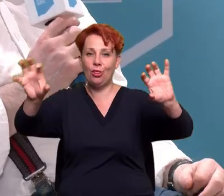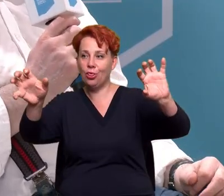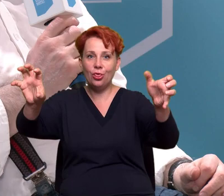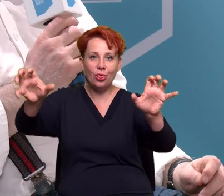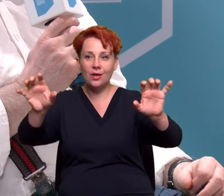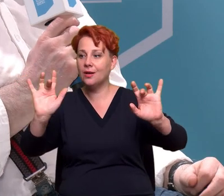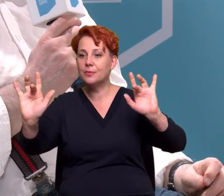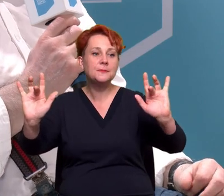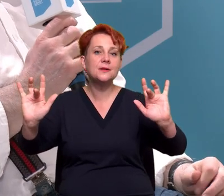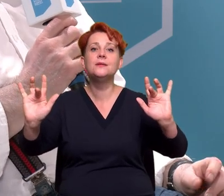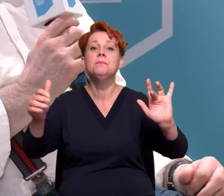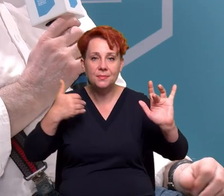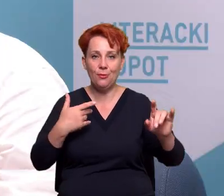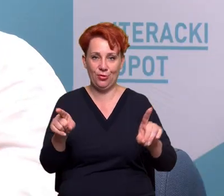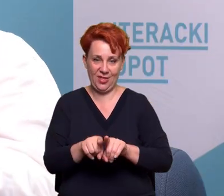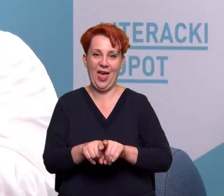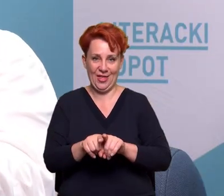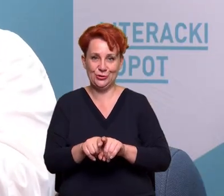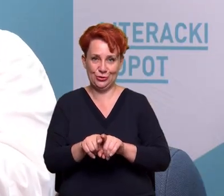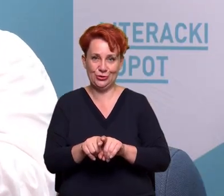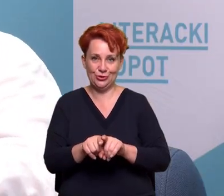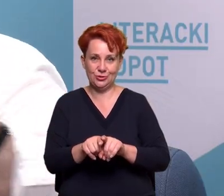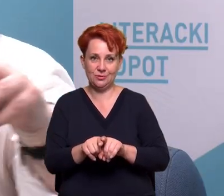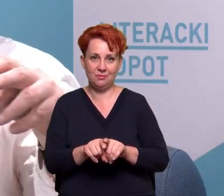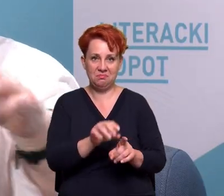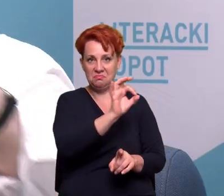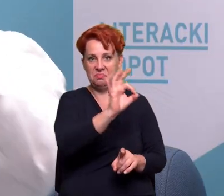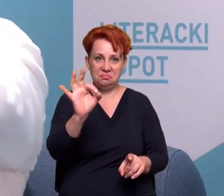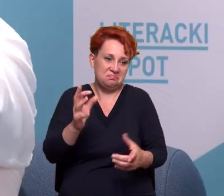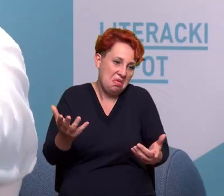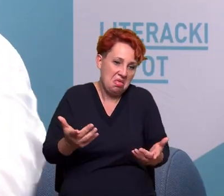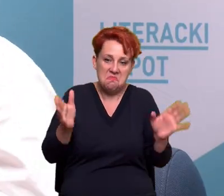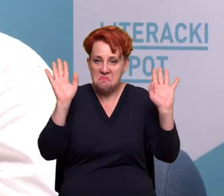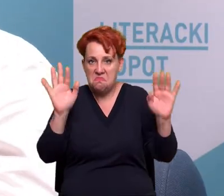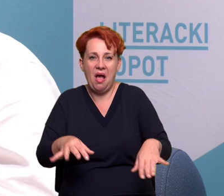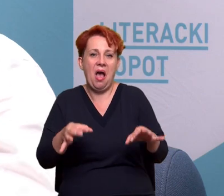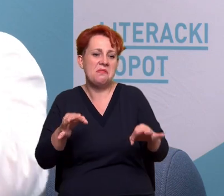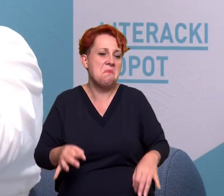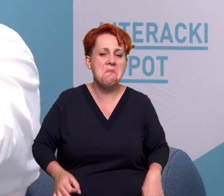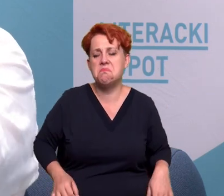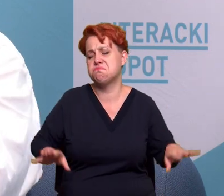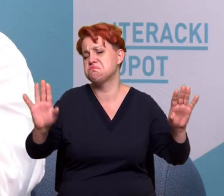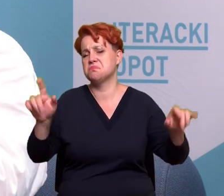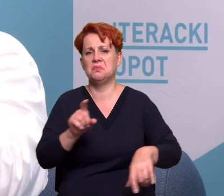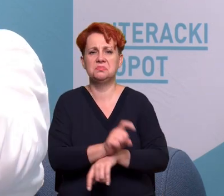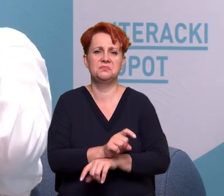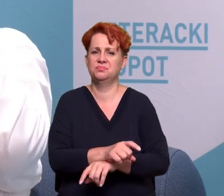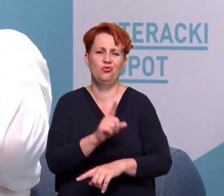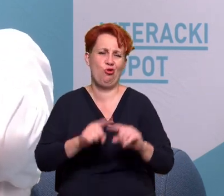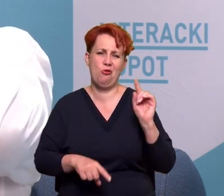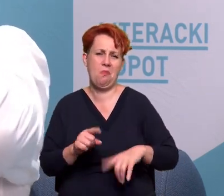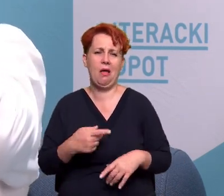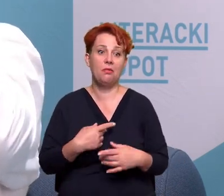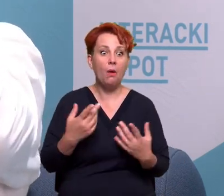tych klamkach, na kurkach nad wanną, prawda? No a to te w tej chwili się stało takim toposem obiegowym już w tej